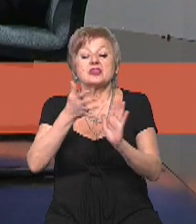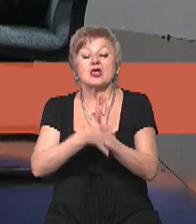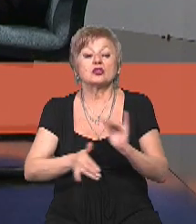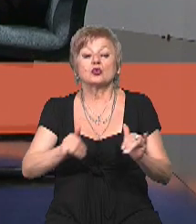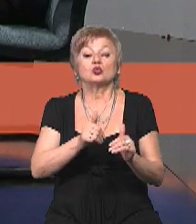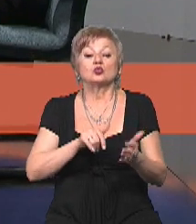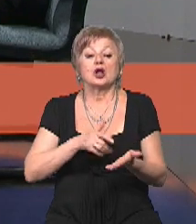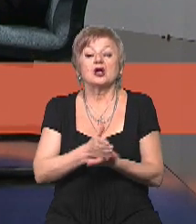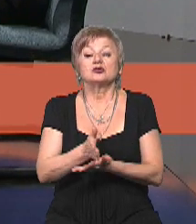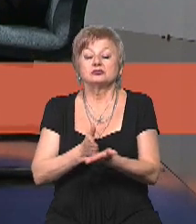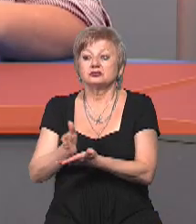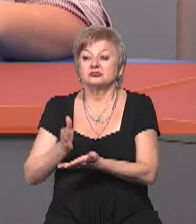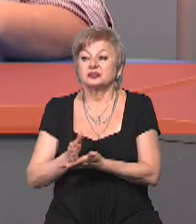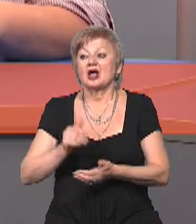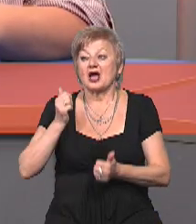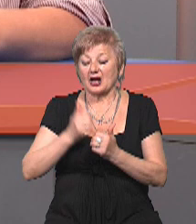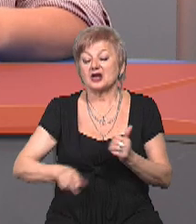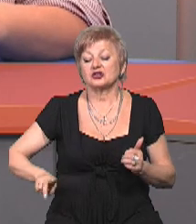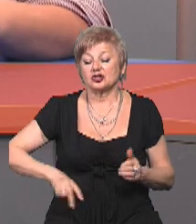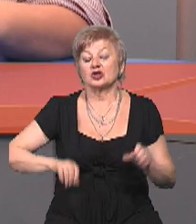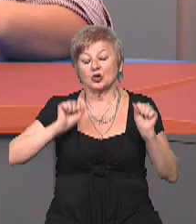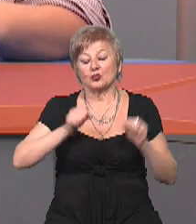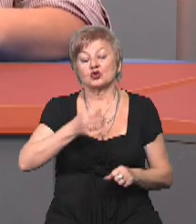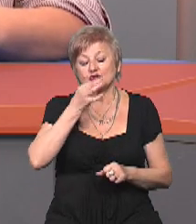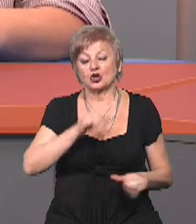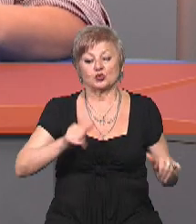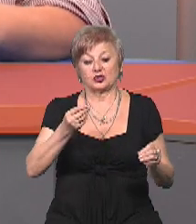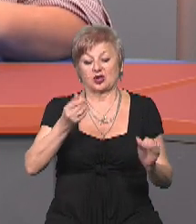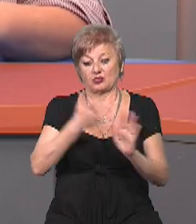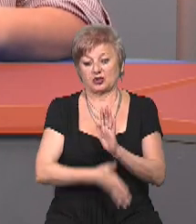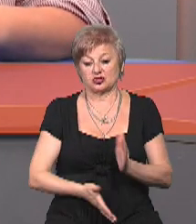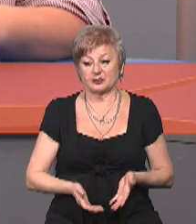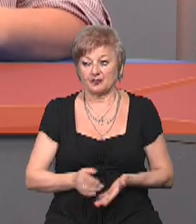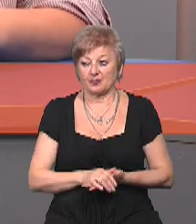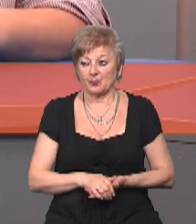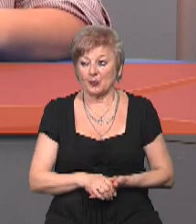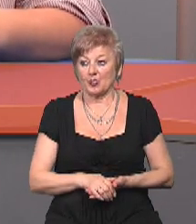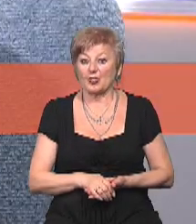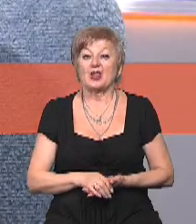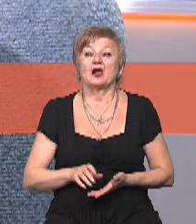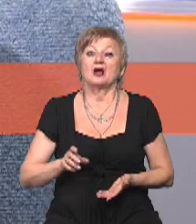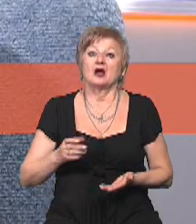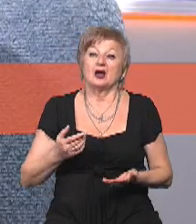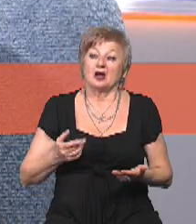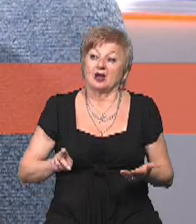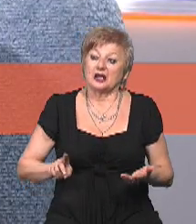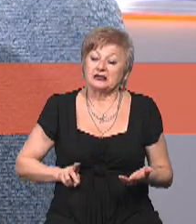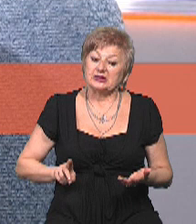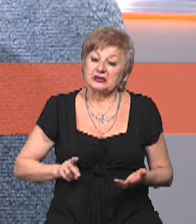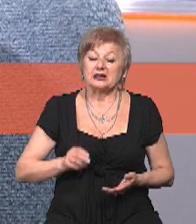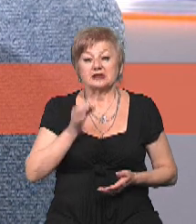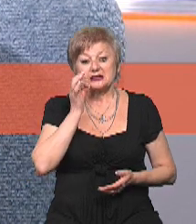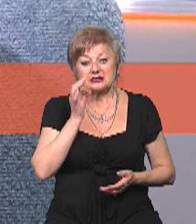що кожен директор, напевне, може про це сказати, куди вони витрачені, або вчитель. Пані директор зазначила,